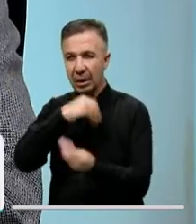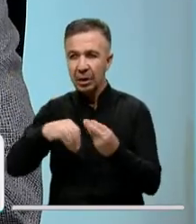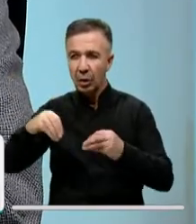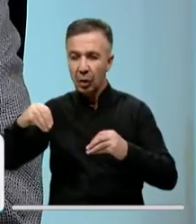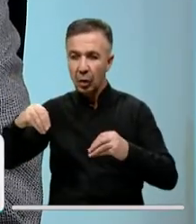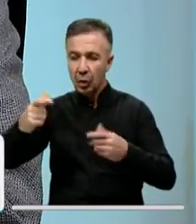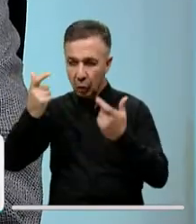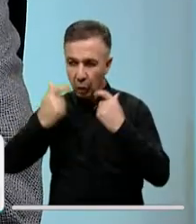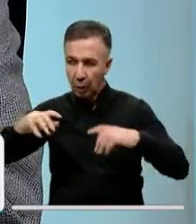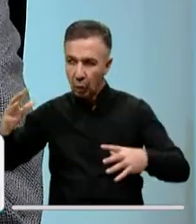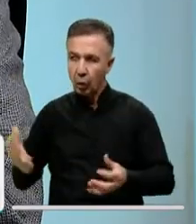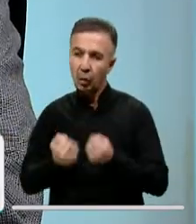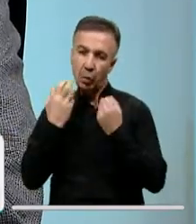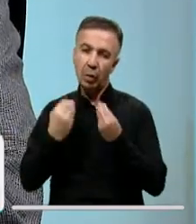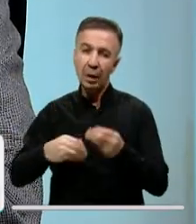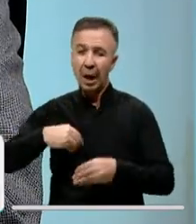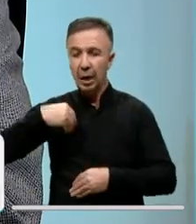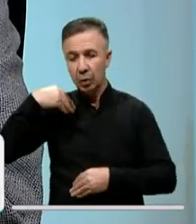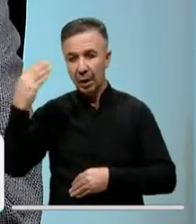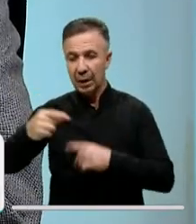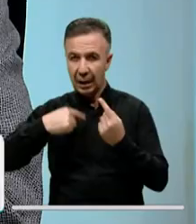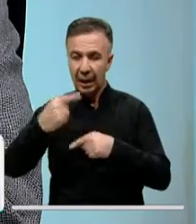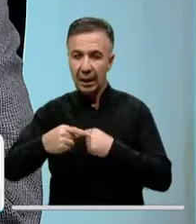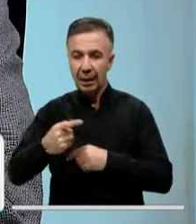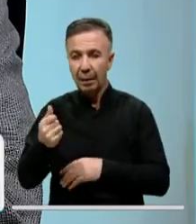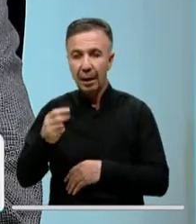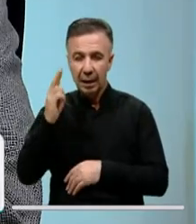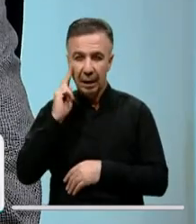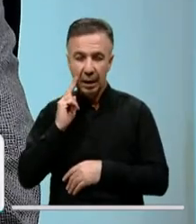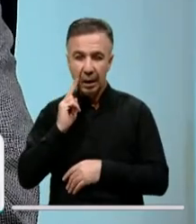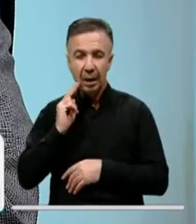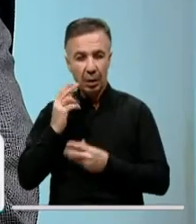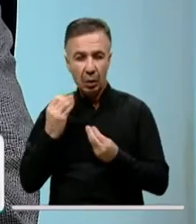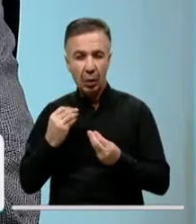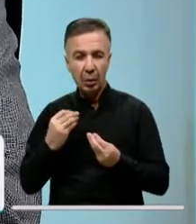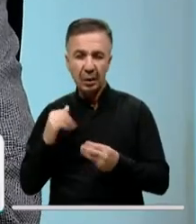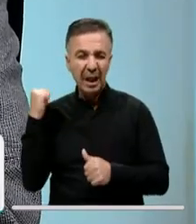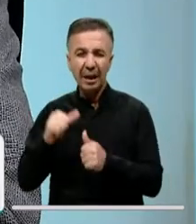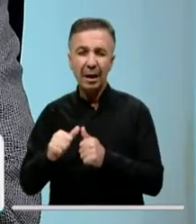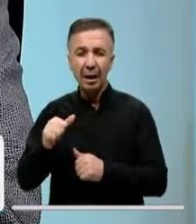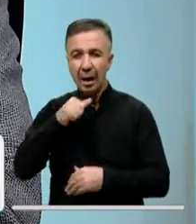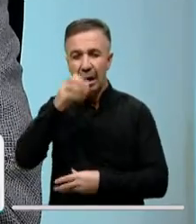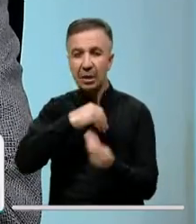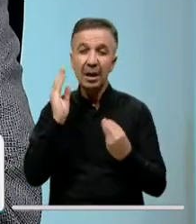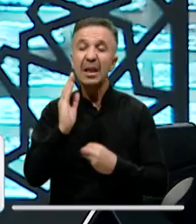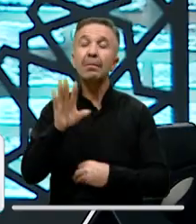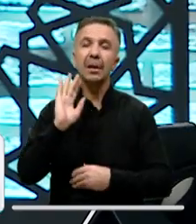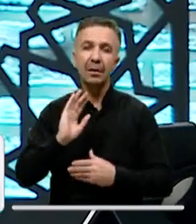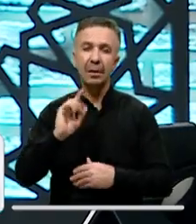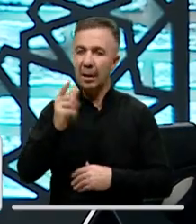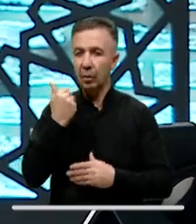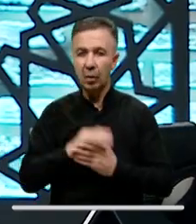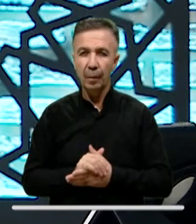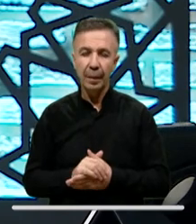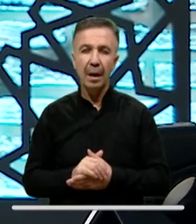Daha sonraki yıllarda zengin olduğunda tekrar gitmesine gerek yoktur. Peki efendim, teşekkür ederiz. Amasya'dan